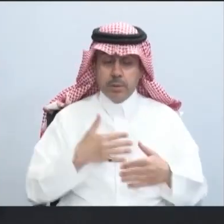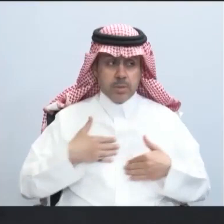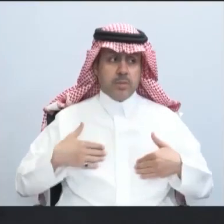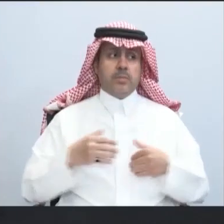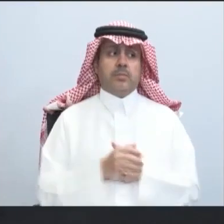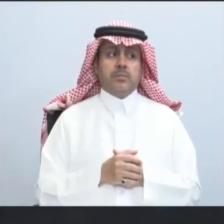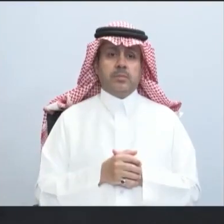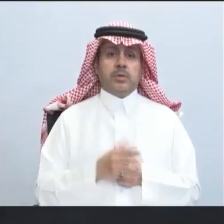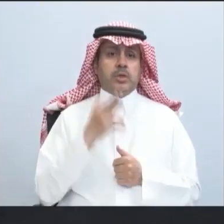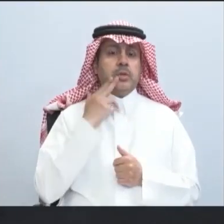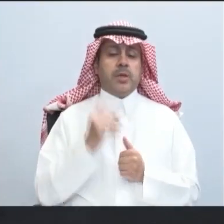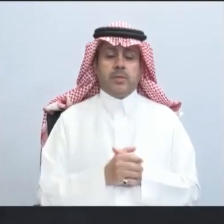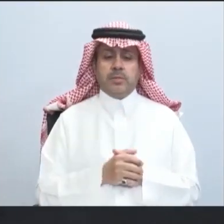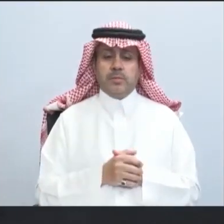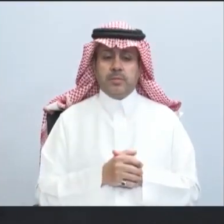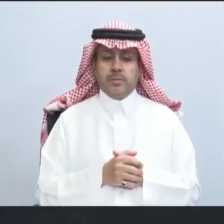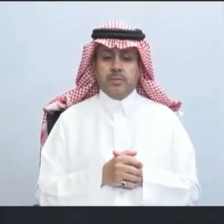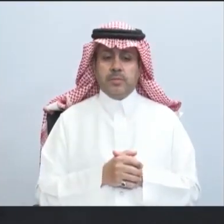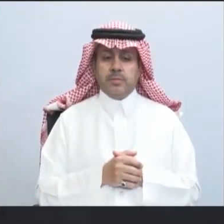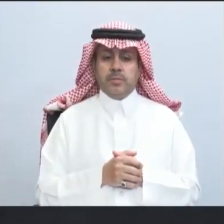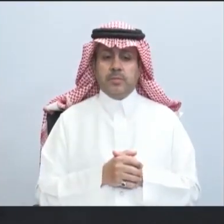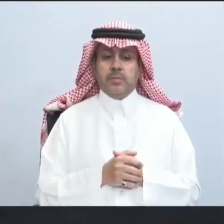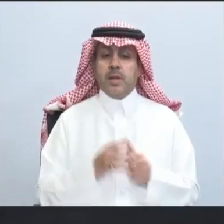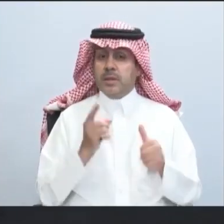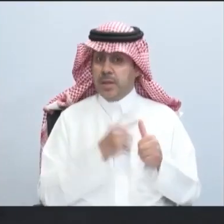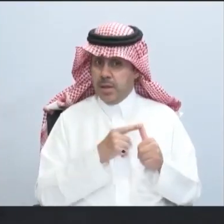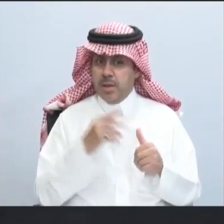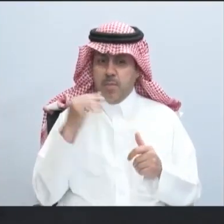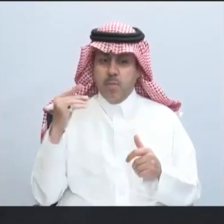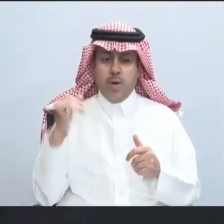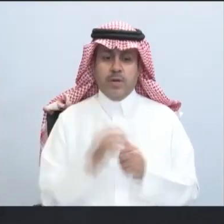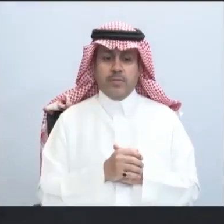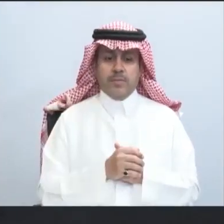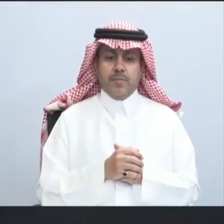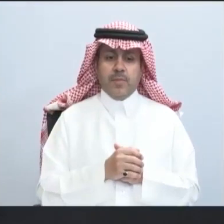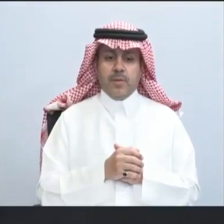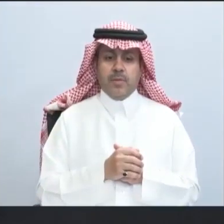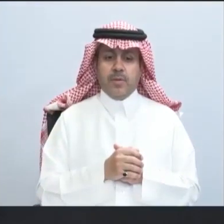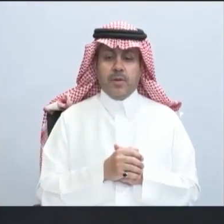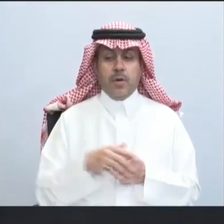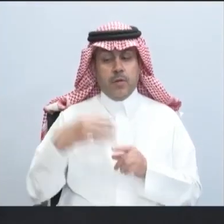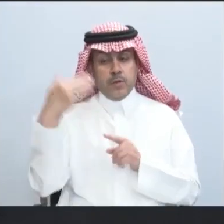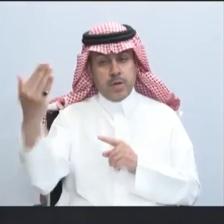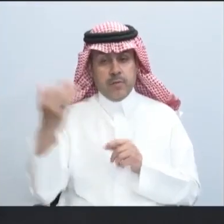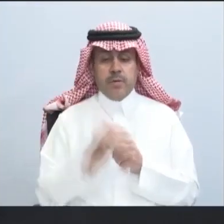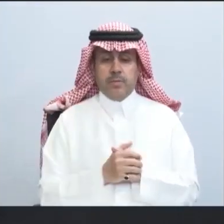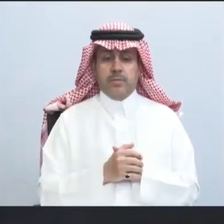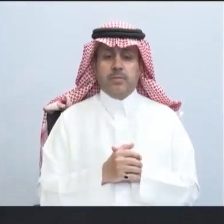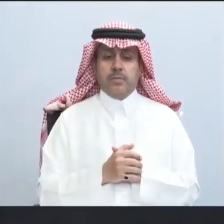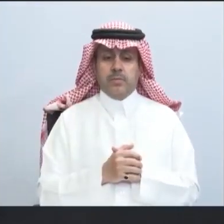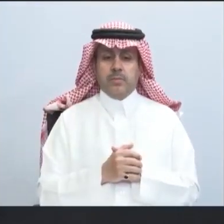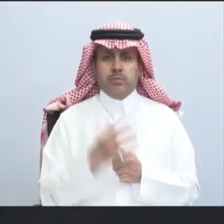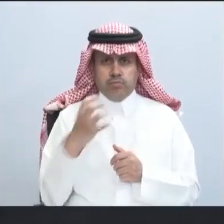مات جميله وكان ذلك طلقه المحيا ماذا يكون في الطرف الاخرش